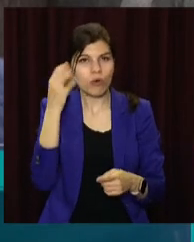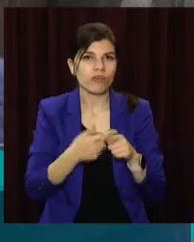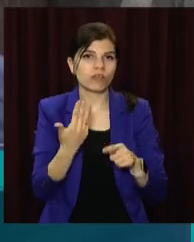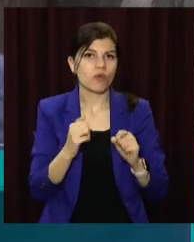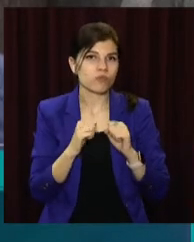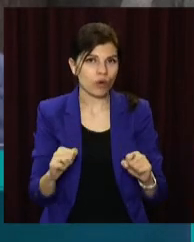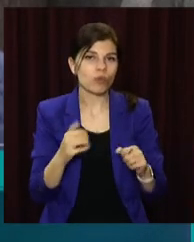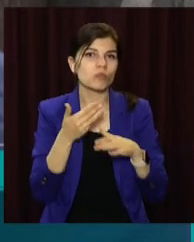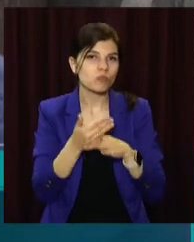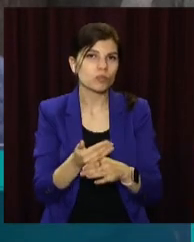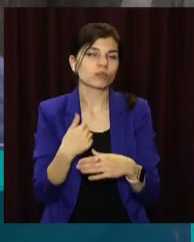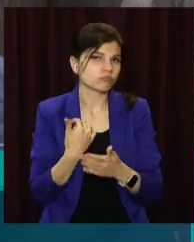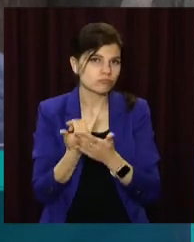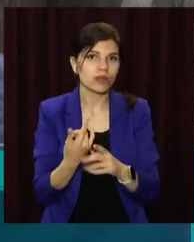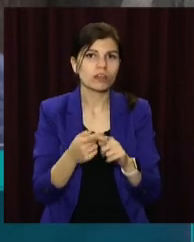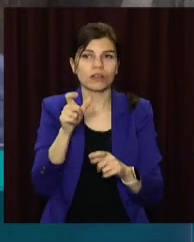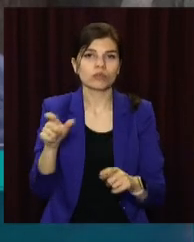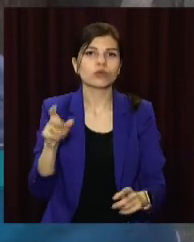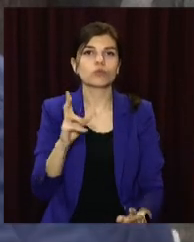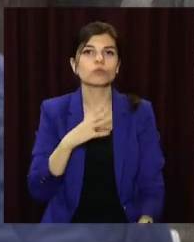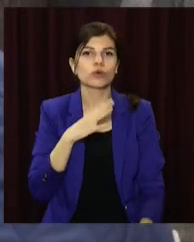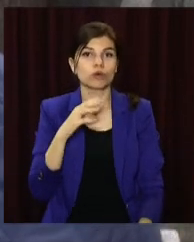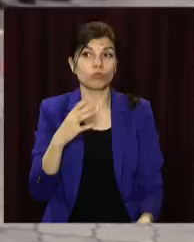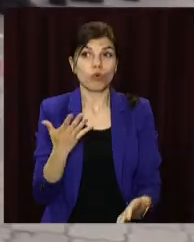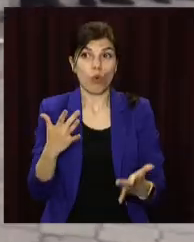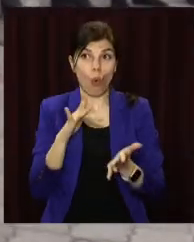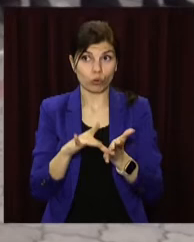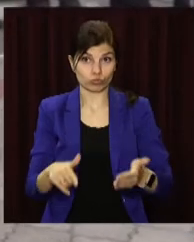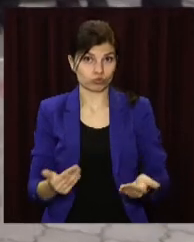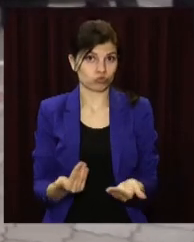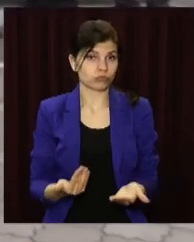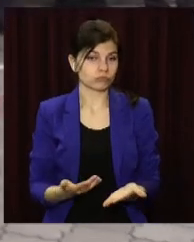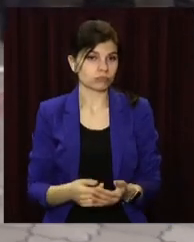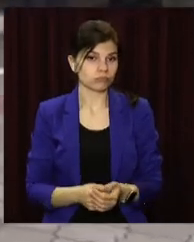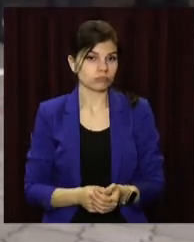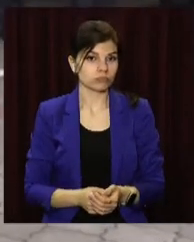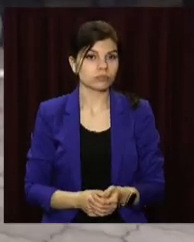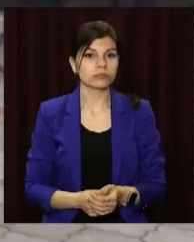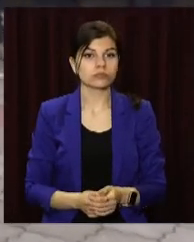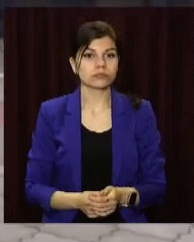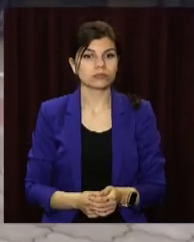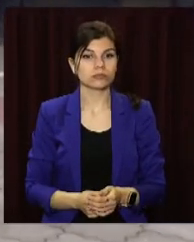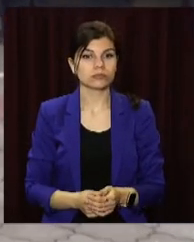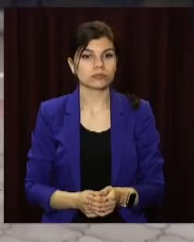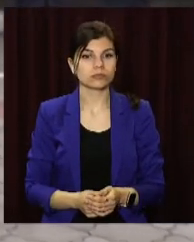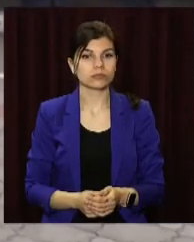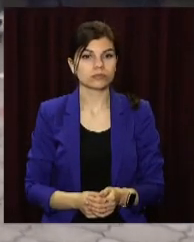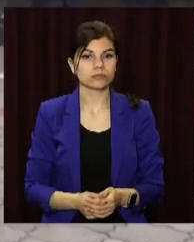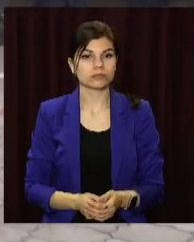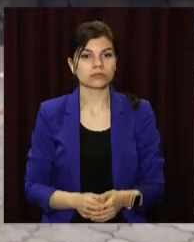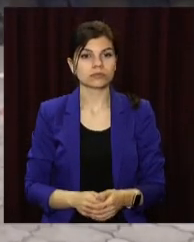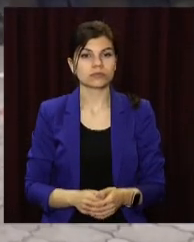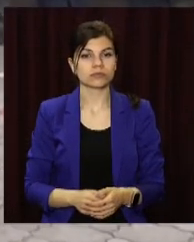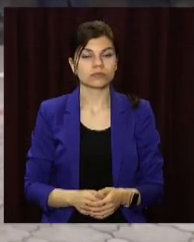будемо чтити і допомагати чорнобильцям, які живуть в нашому місті. Будемо жити, будемо жити.